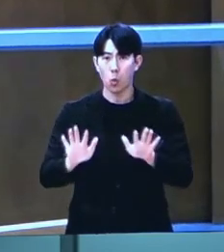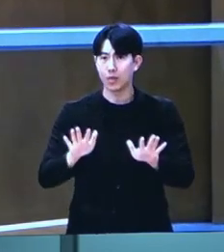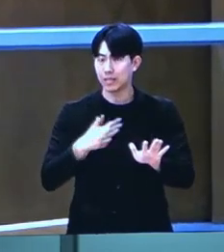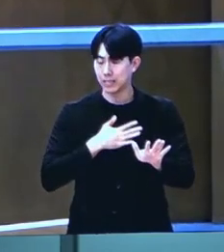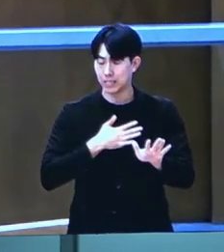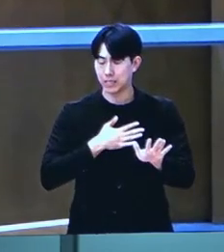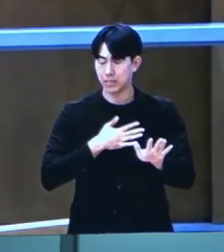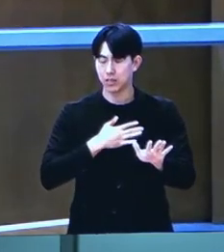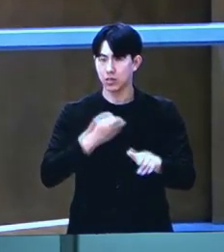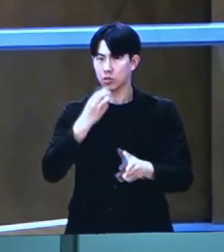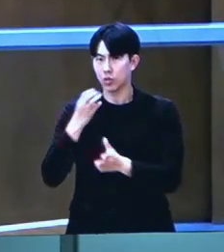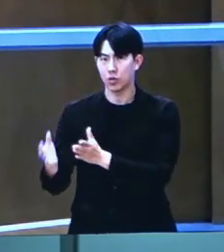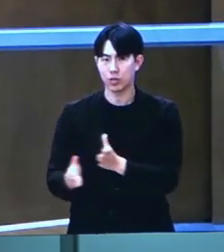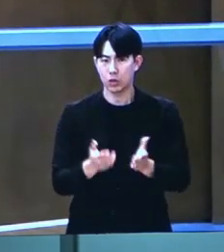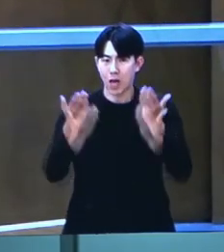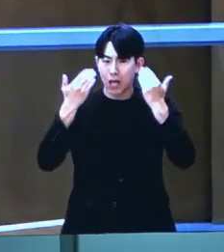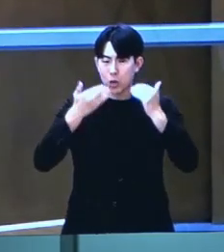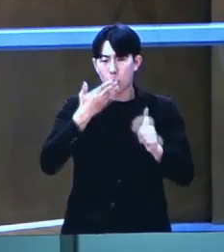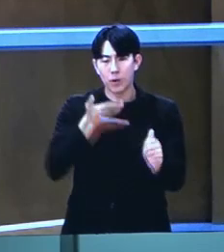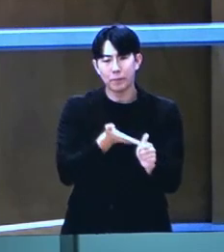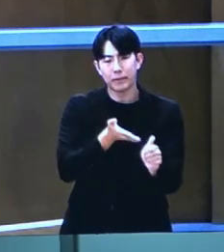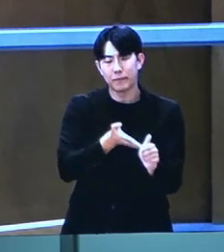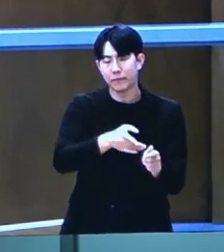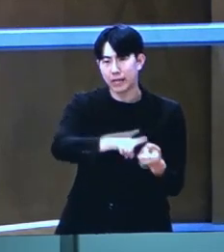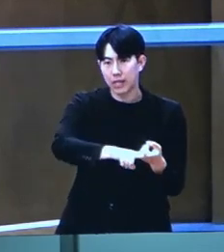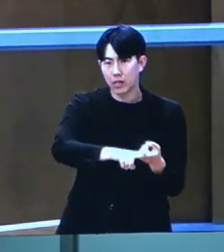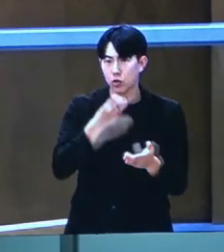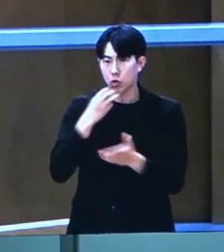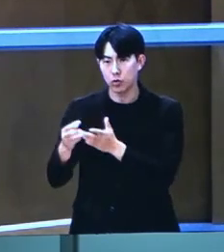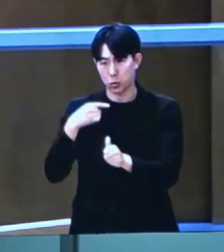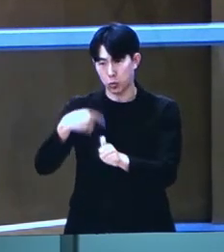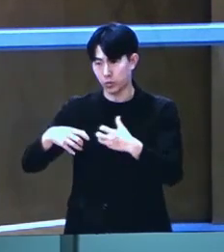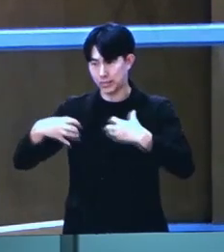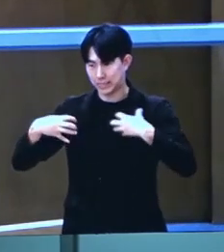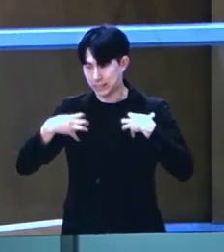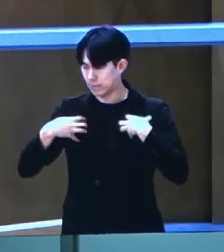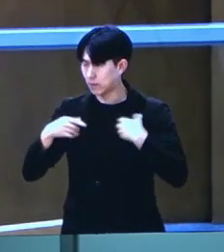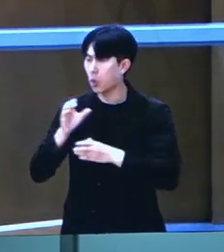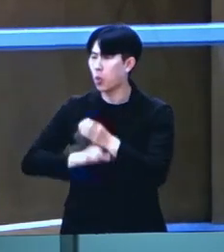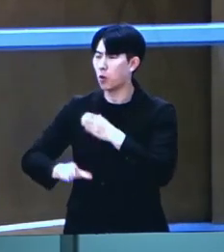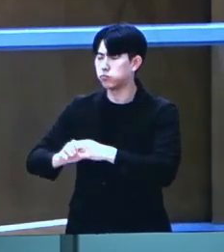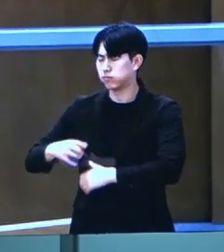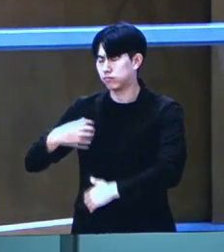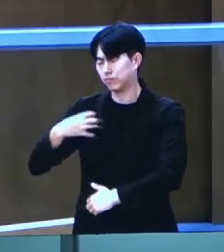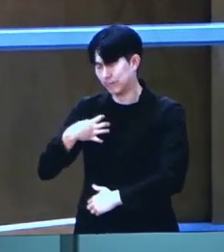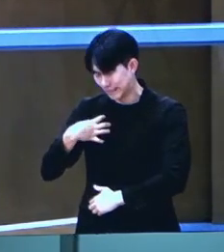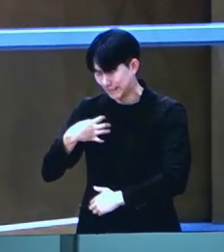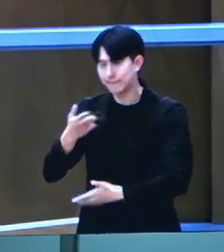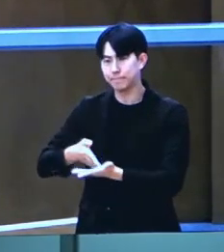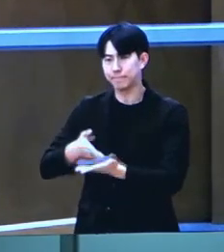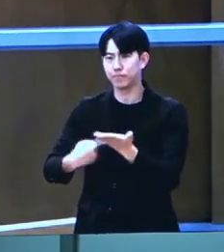의원은 경기도 학교급식 관련 경기도 교육청의 책임을 강조하기 위해 이 자리에 섰습니다.